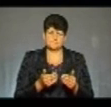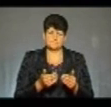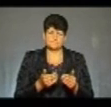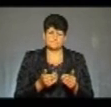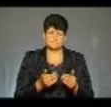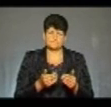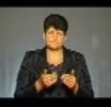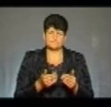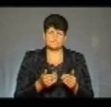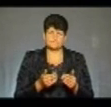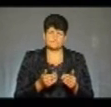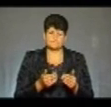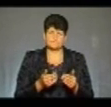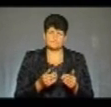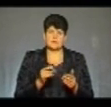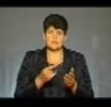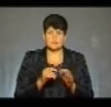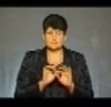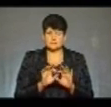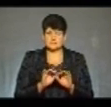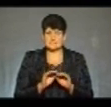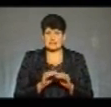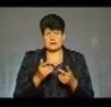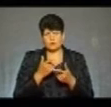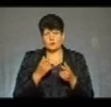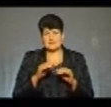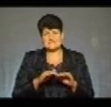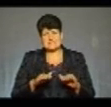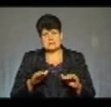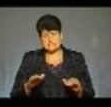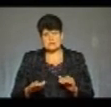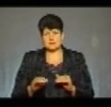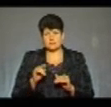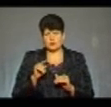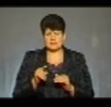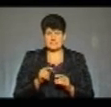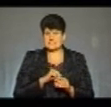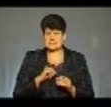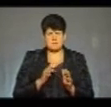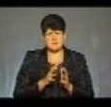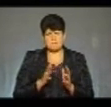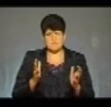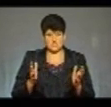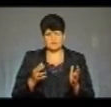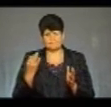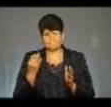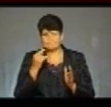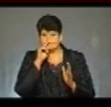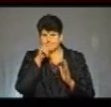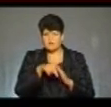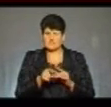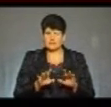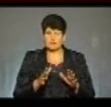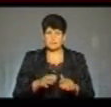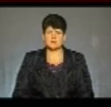на доведення цієї інформації до дітей, адже вони найбільш уразливі в таких випадках.